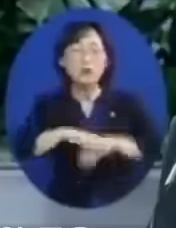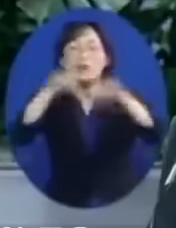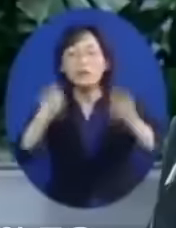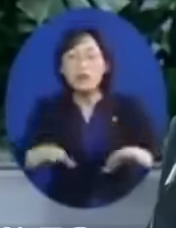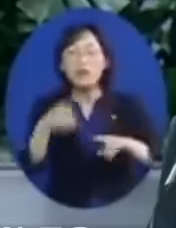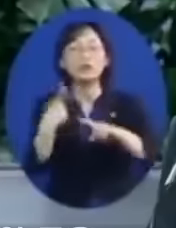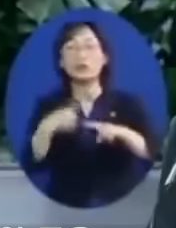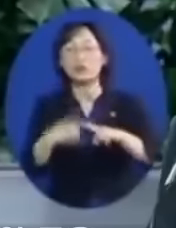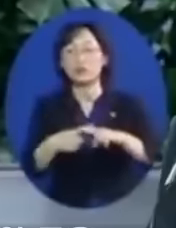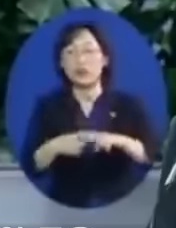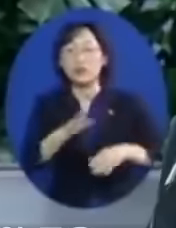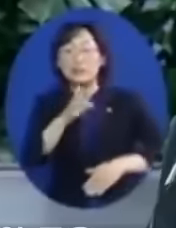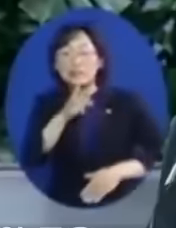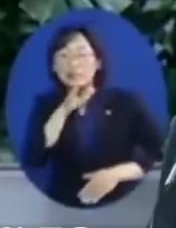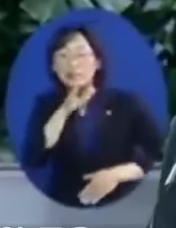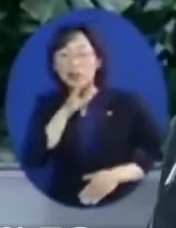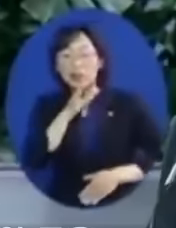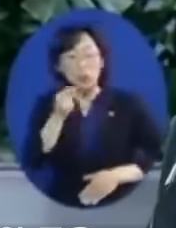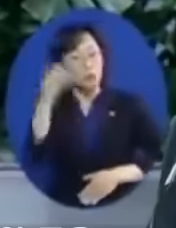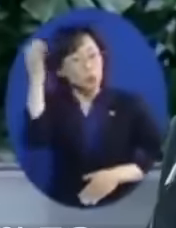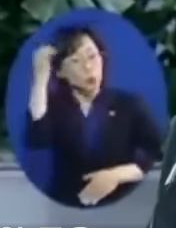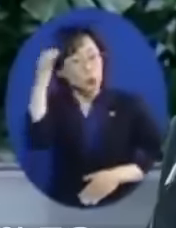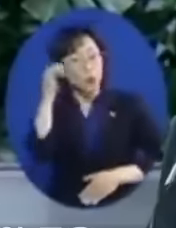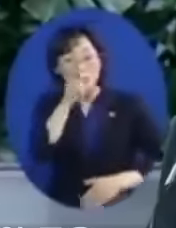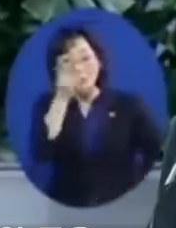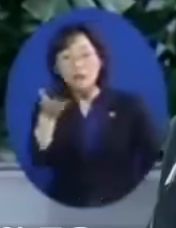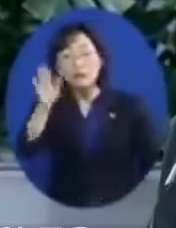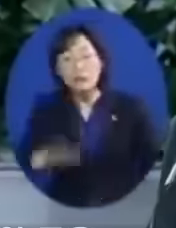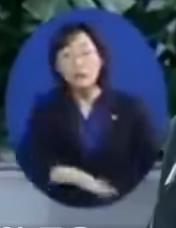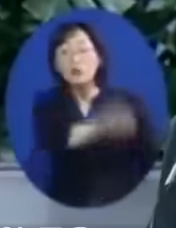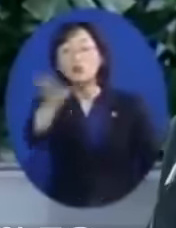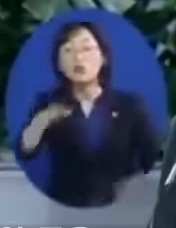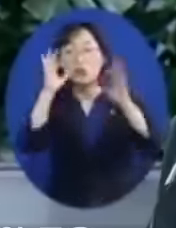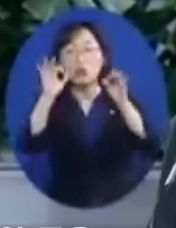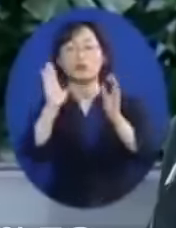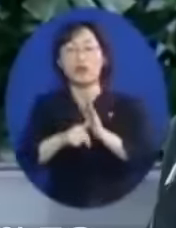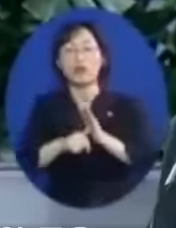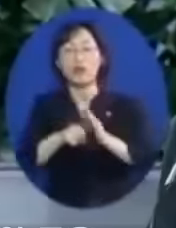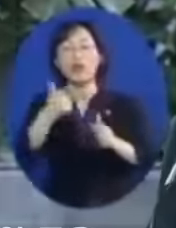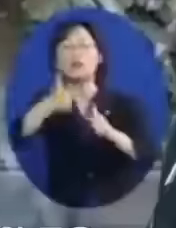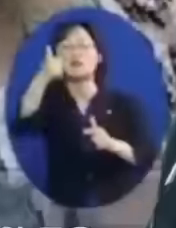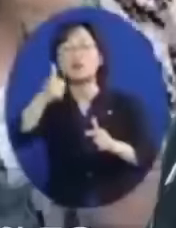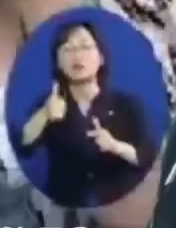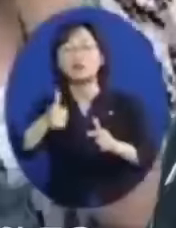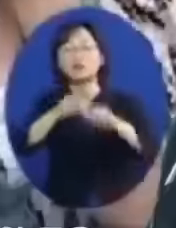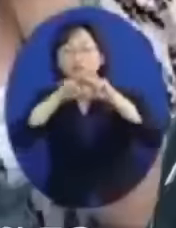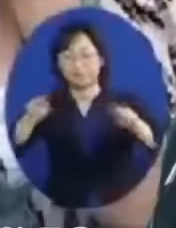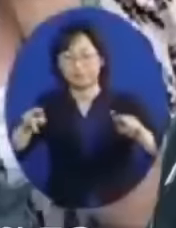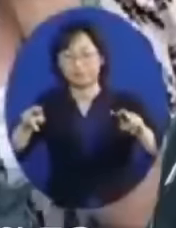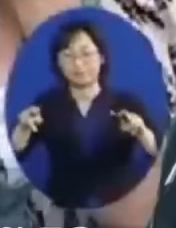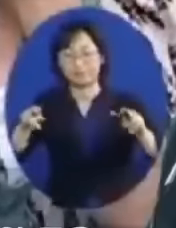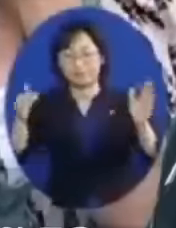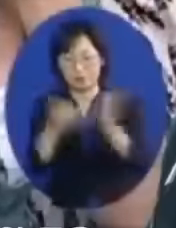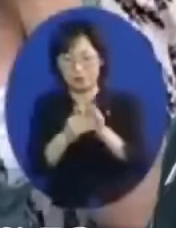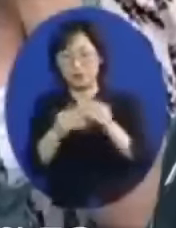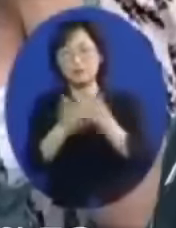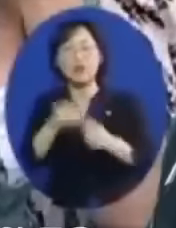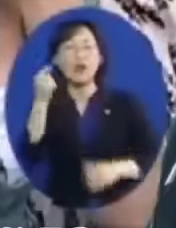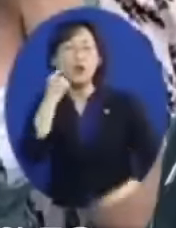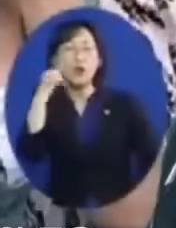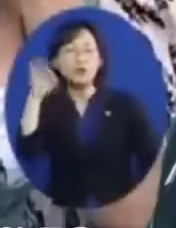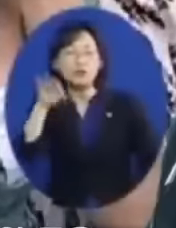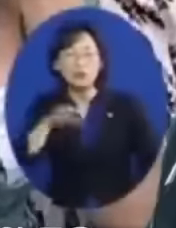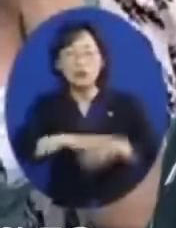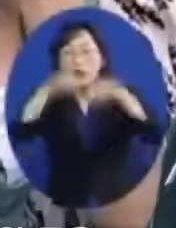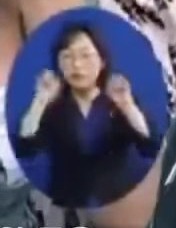것입니다. 실제로 아프고 고통스럽지만 우리가 볼 때는 예수님이 다 청산해버린 병이므로 거짓되고 헛된